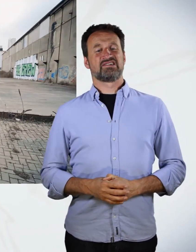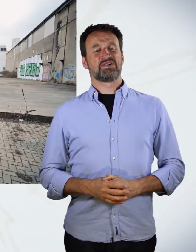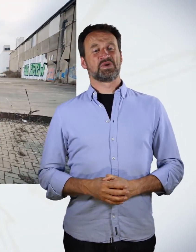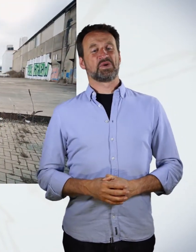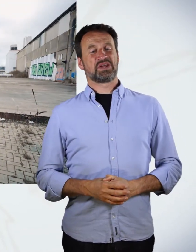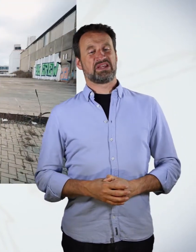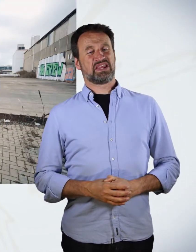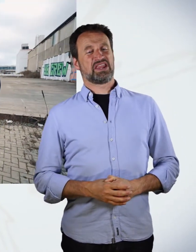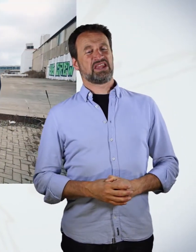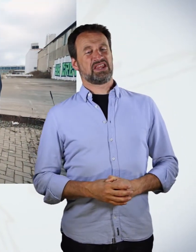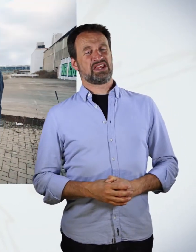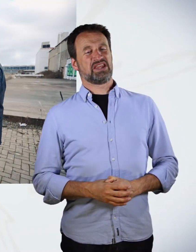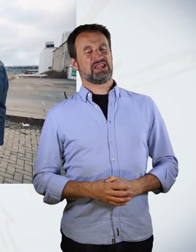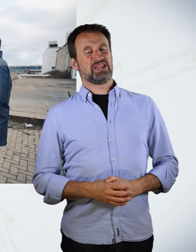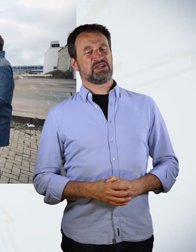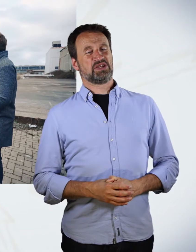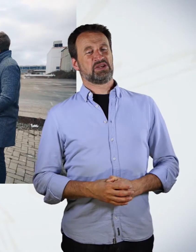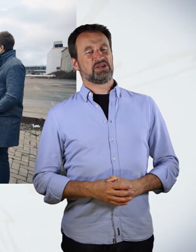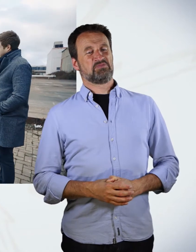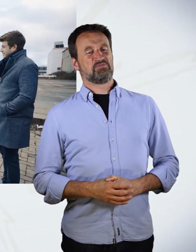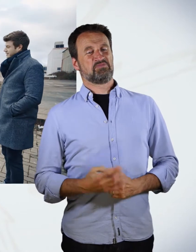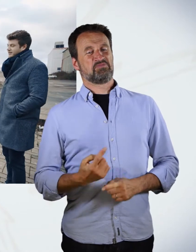ganz großes Fernsehen.